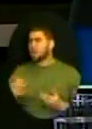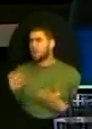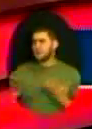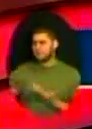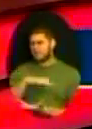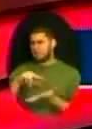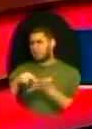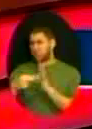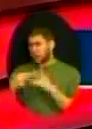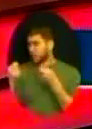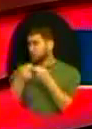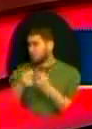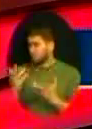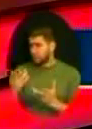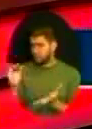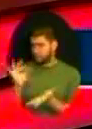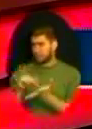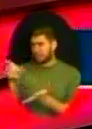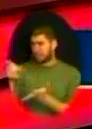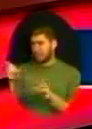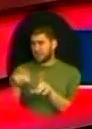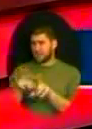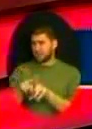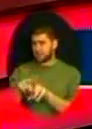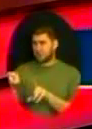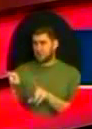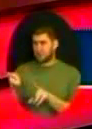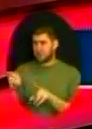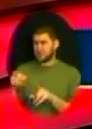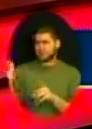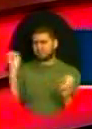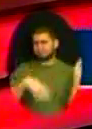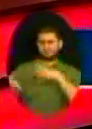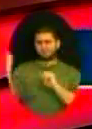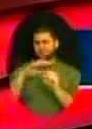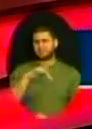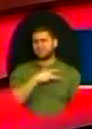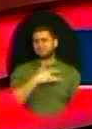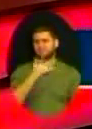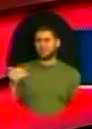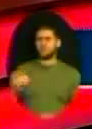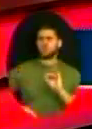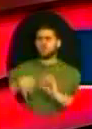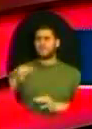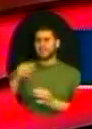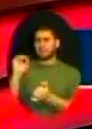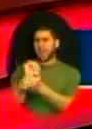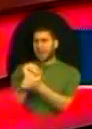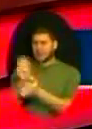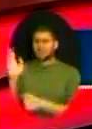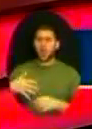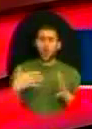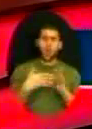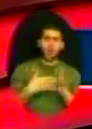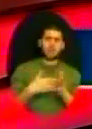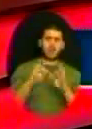במערכת הפוליטית, קשורה לאותה חליפת מסרונים, בין השופטת, שופטת המעצרים, כן, לבין